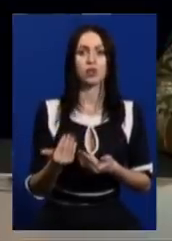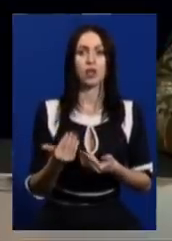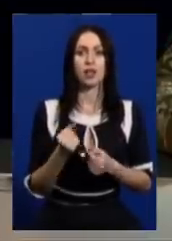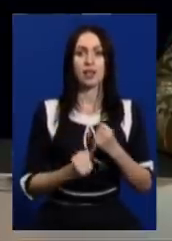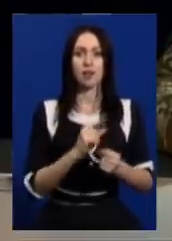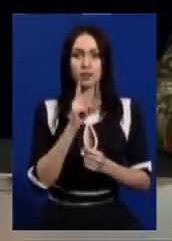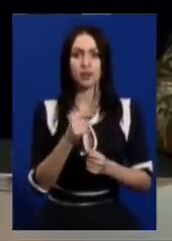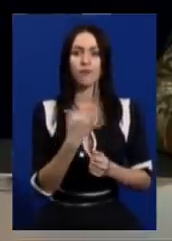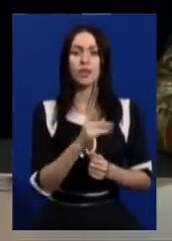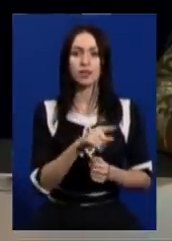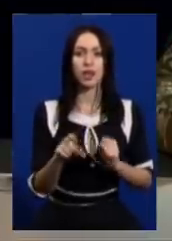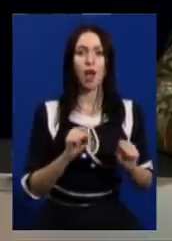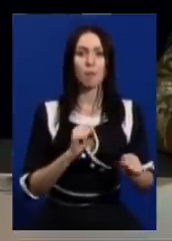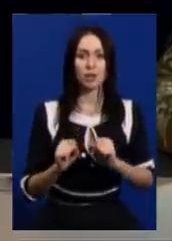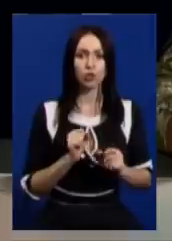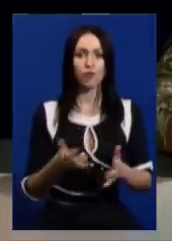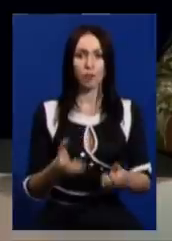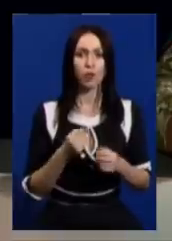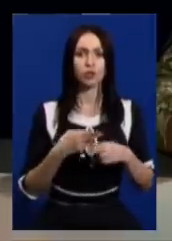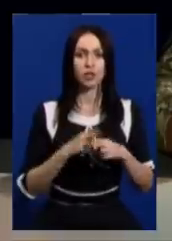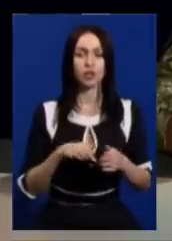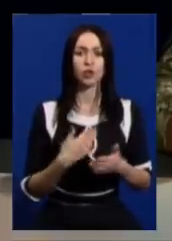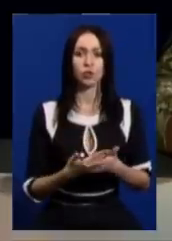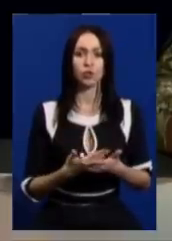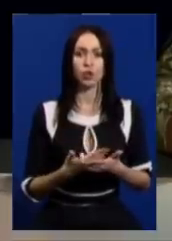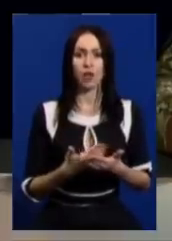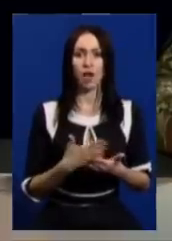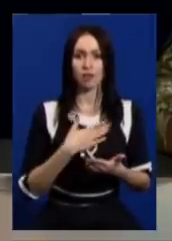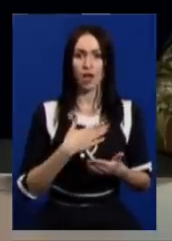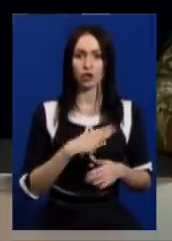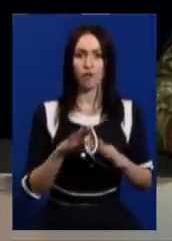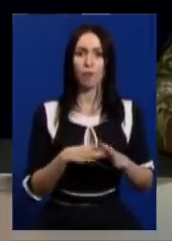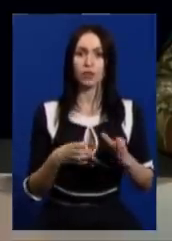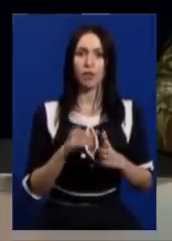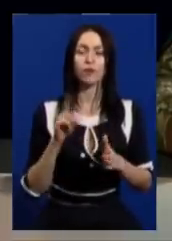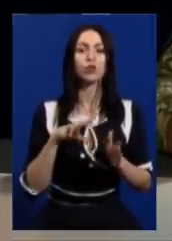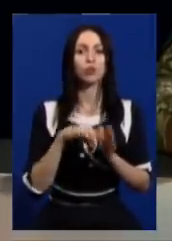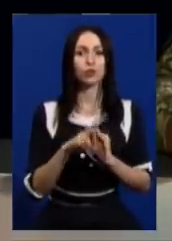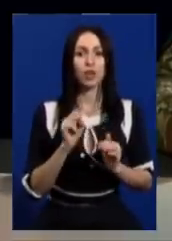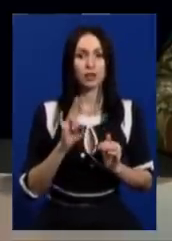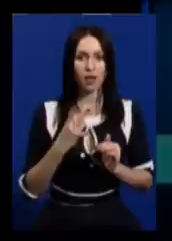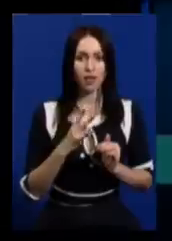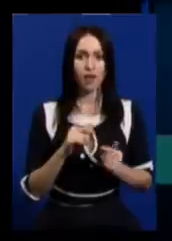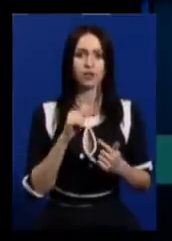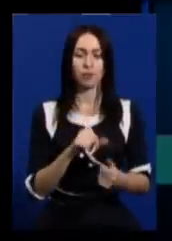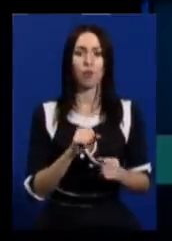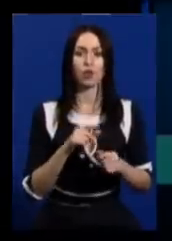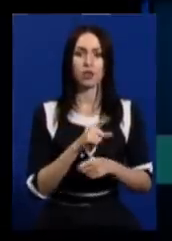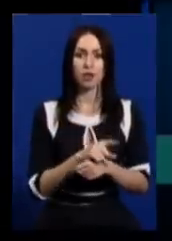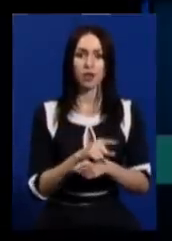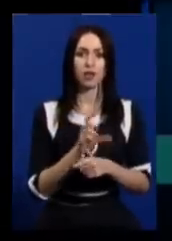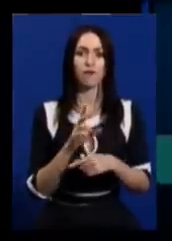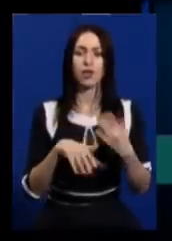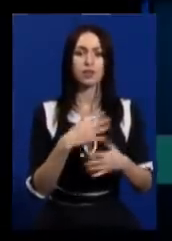їздив кілька командировок, іменно отримати техніку для нашого підрозділення, в тому числі на Ніколаївський бронетанковий завод. Саботажа не